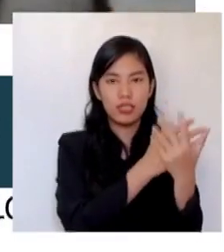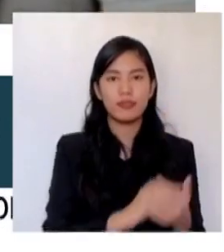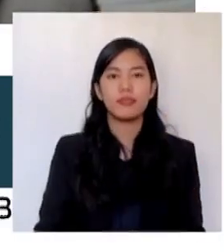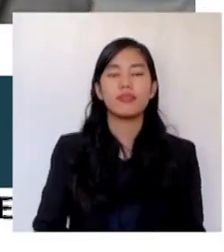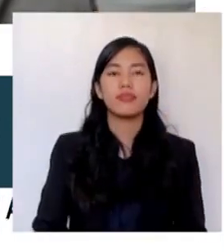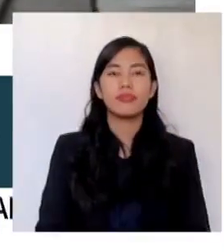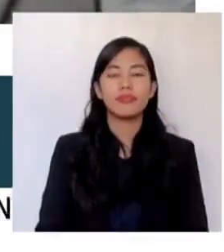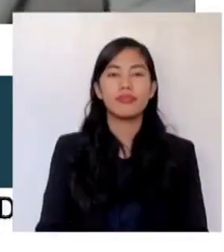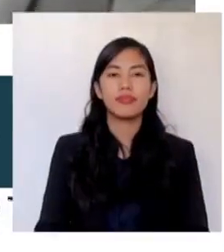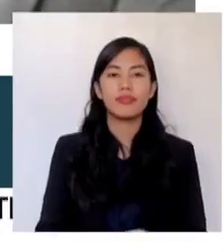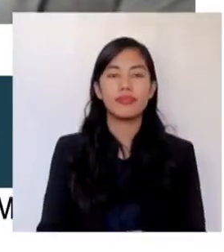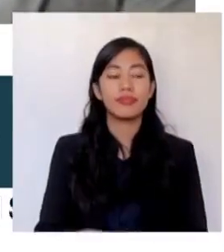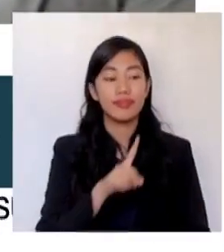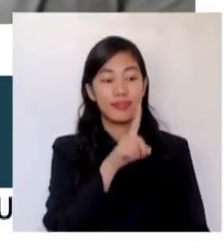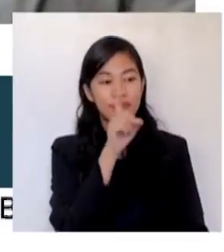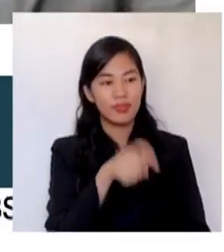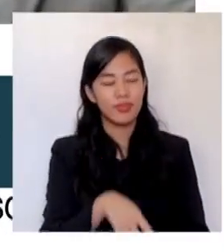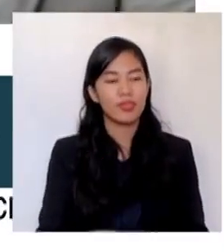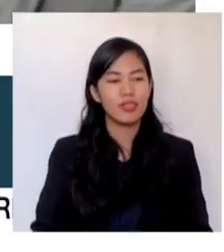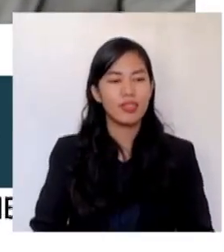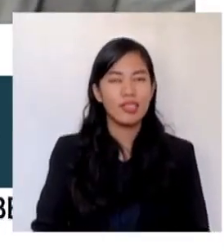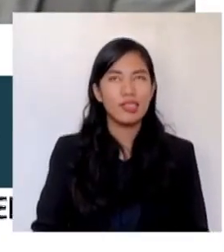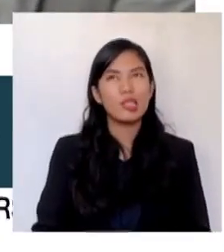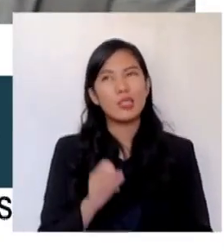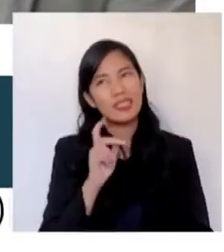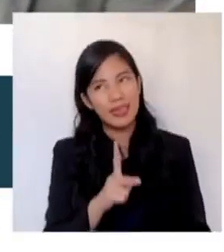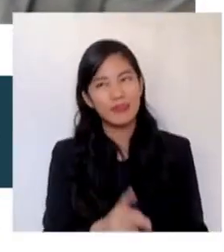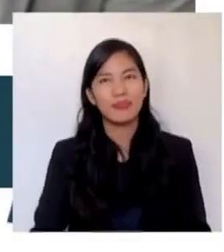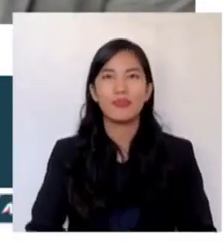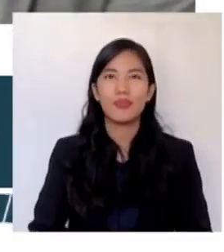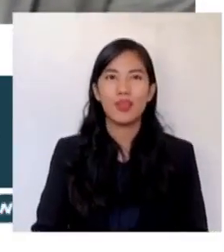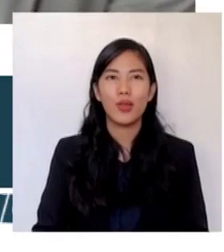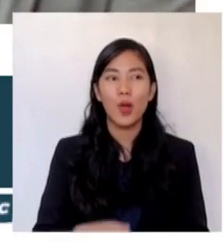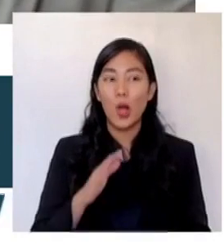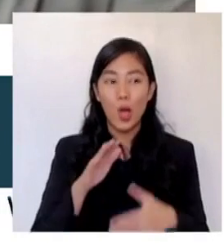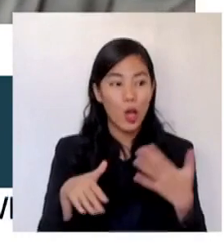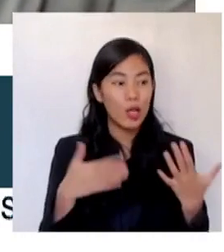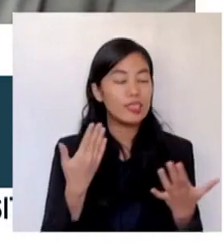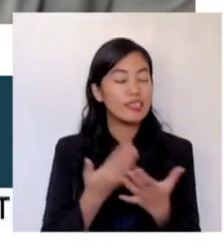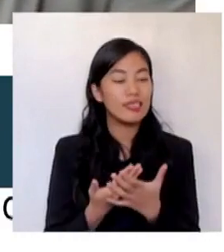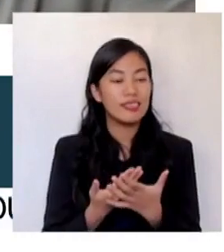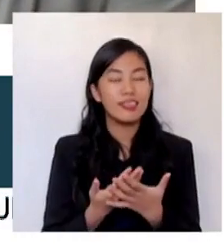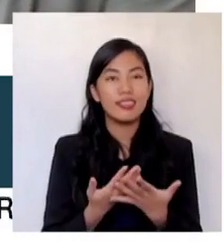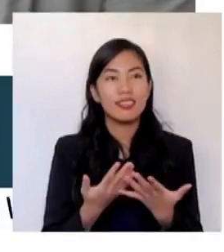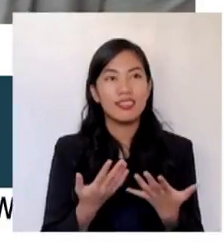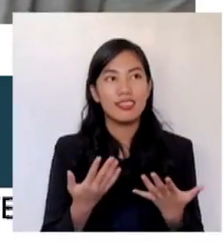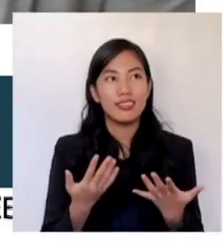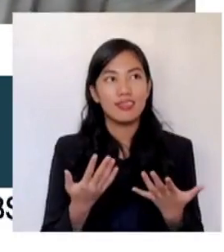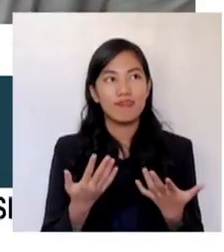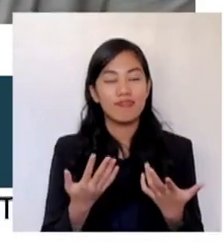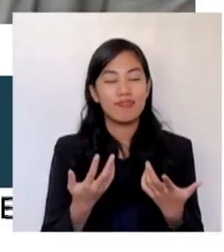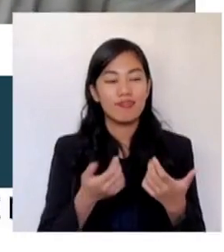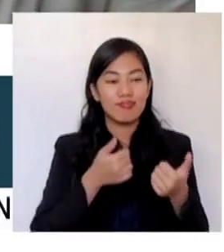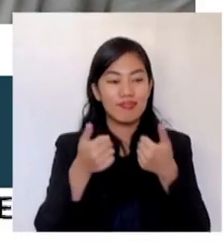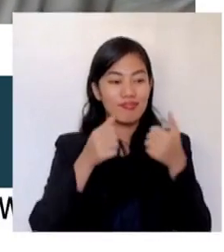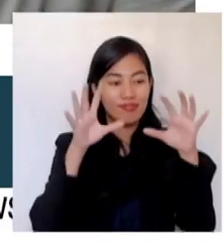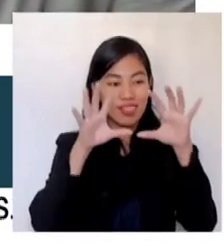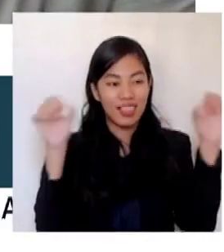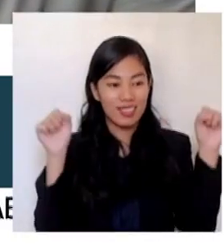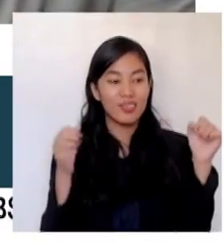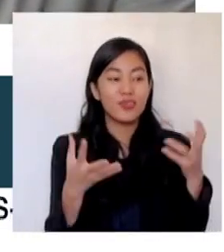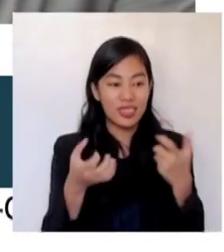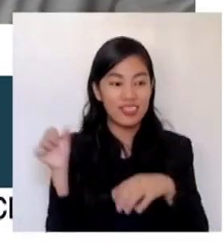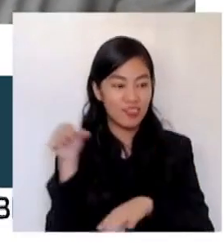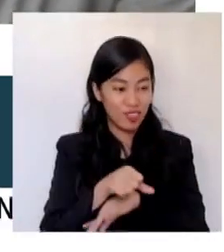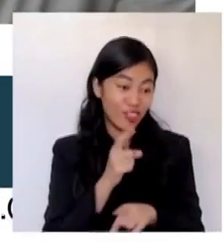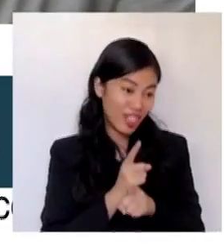Here's the thing, gentlemen. Wala namang kandidato ang hindi mangangako na hindi susugpuin ng korupsyon. Hindi ba?